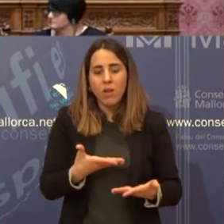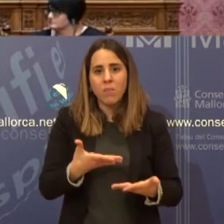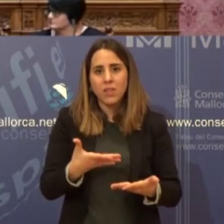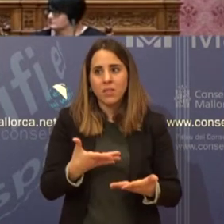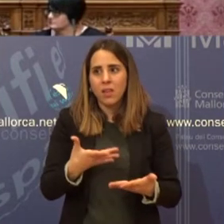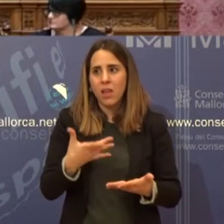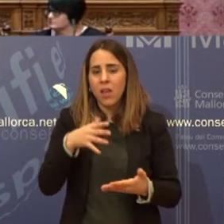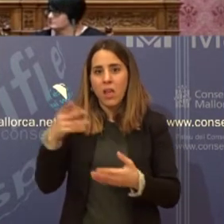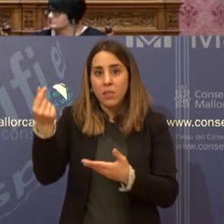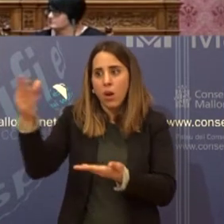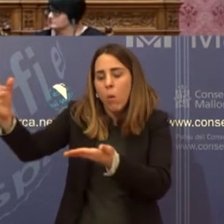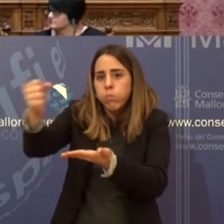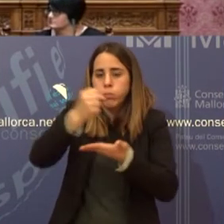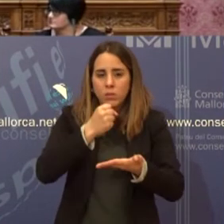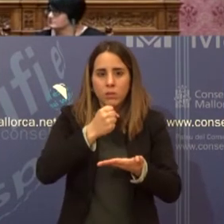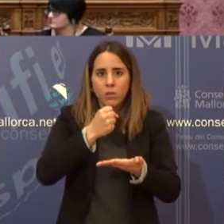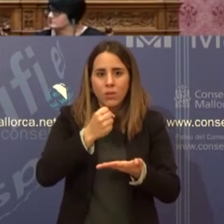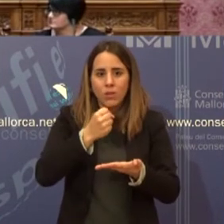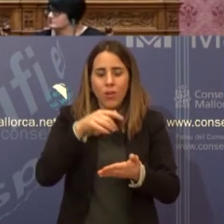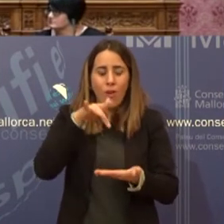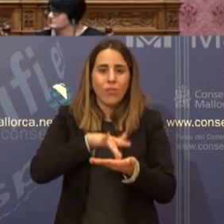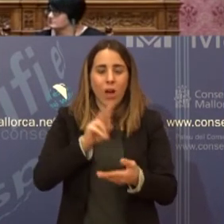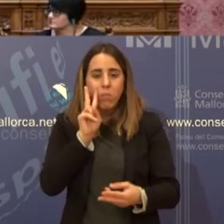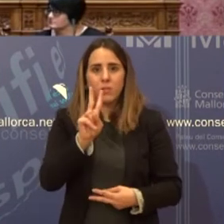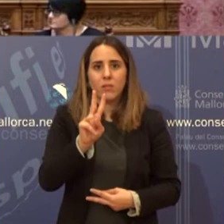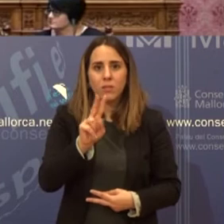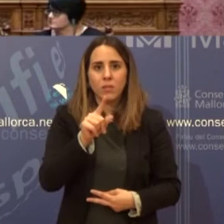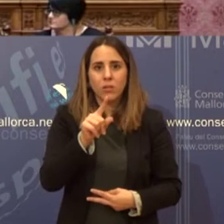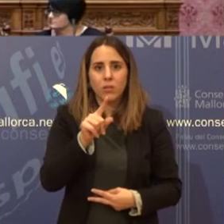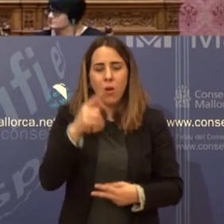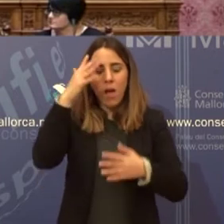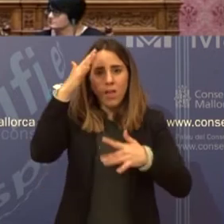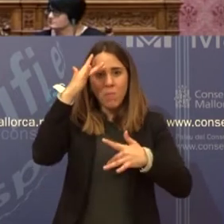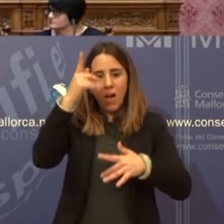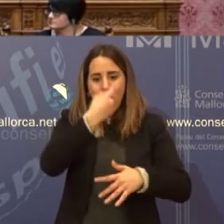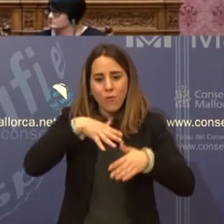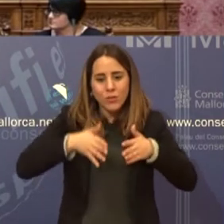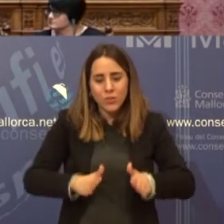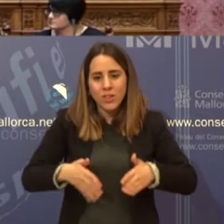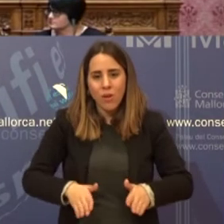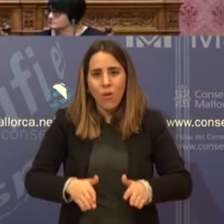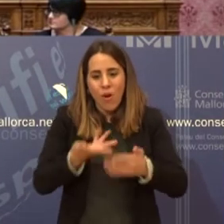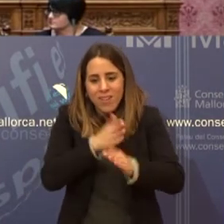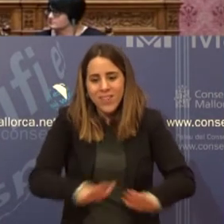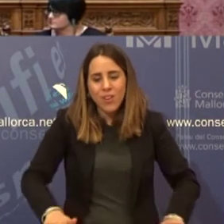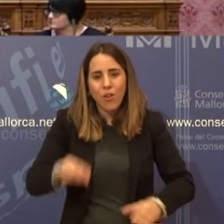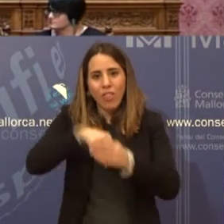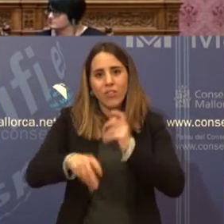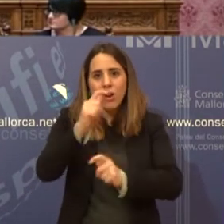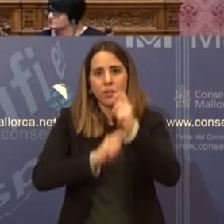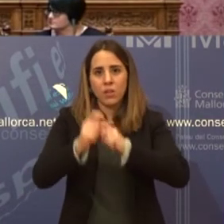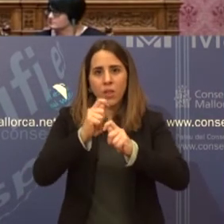actualment, i quan el vam veure ens vam imaginar els nostres fills, els nostres nins de